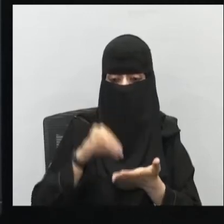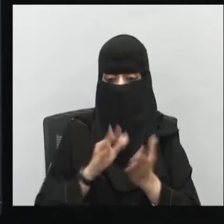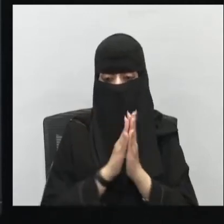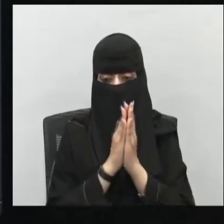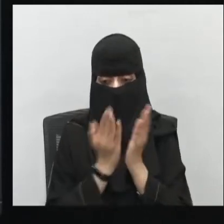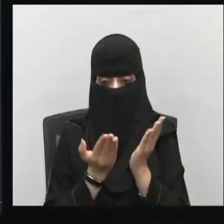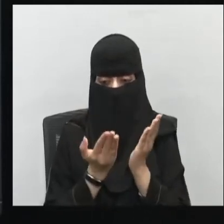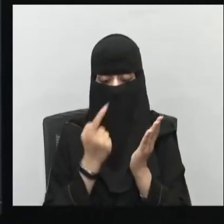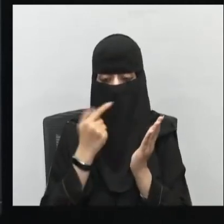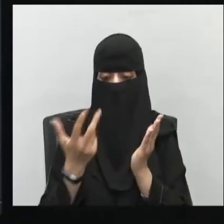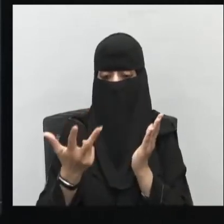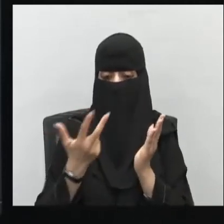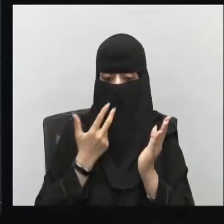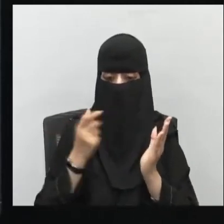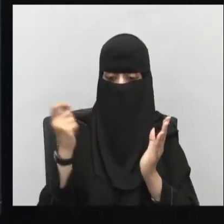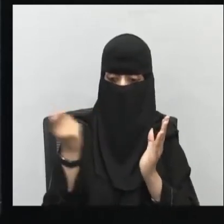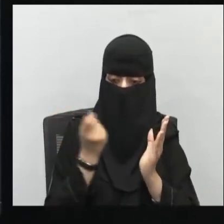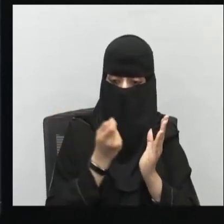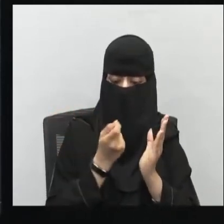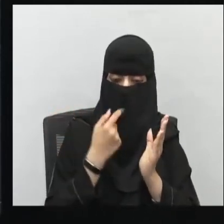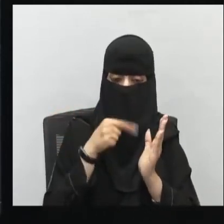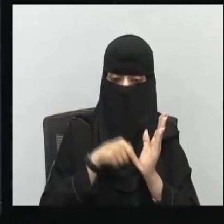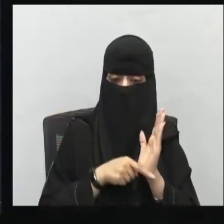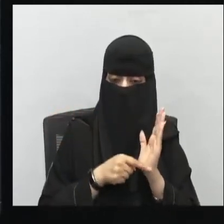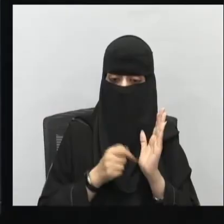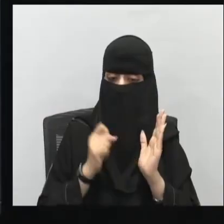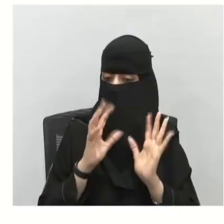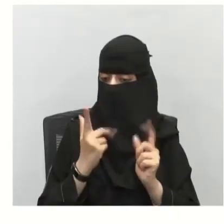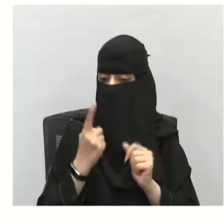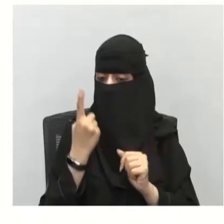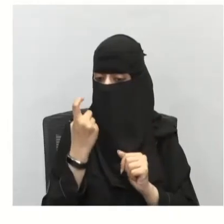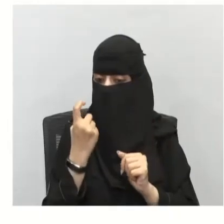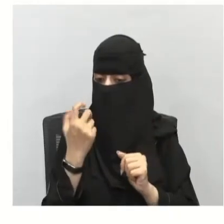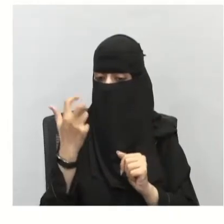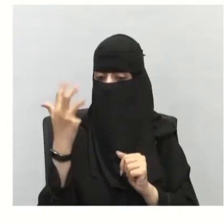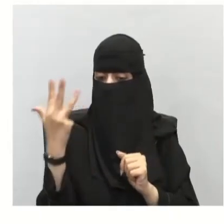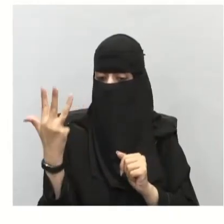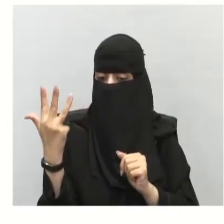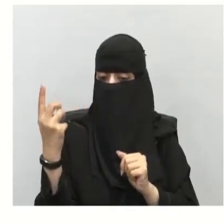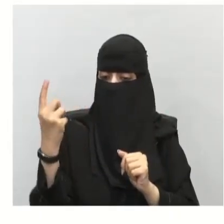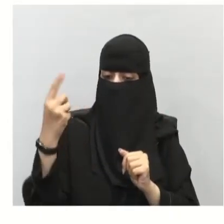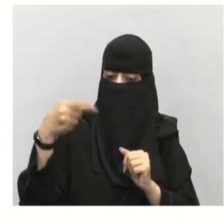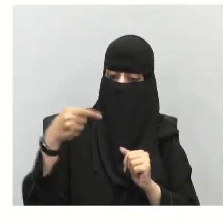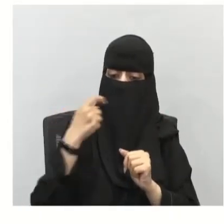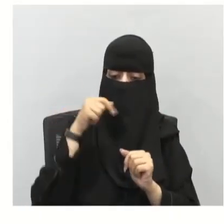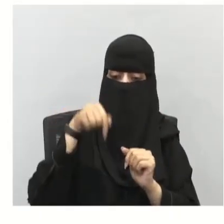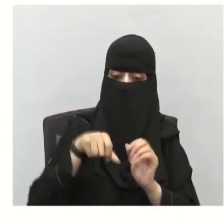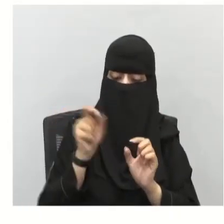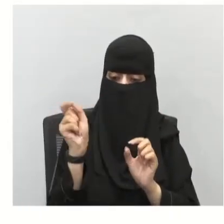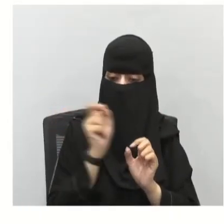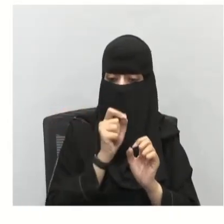المدرسي. أمسك قلمي بطريقة صحيحة، رقم الصفحة يا صغاري موجود هنا في الأعلى، أكتب الكلمة في